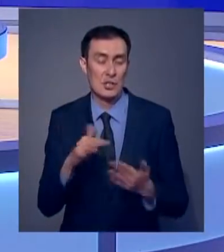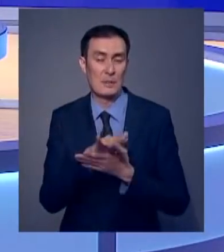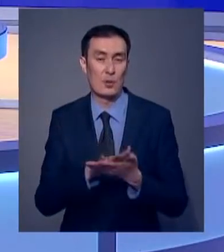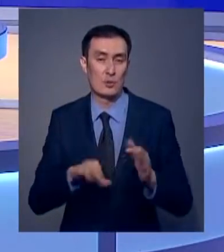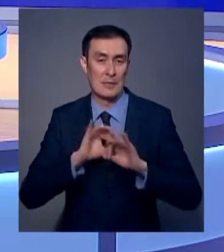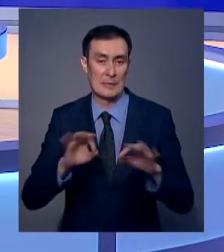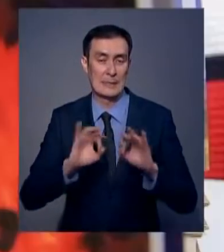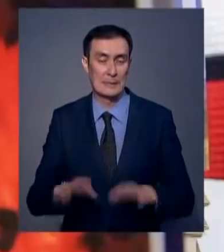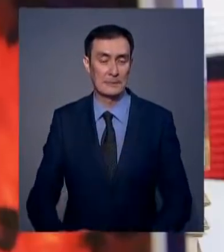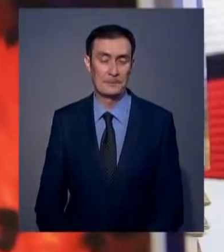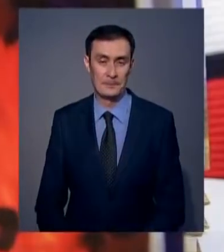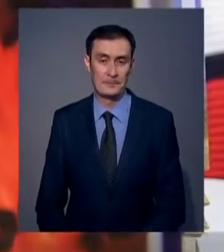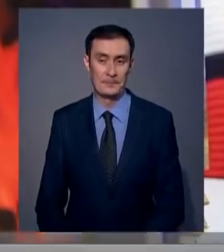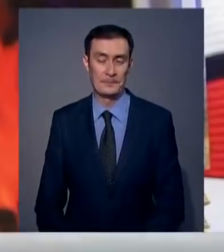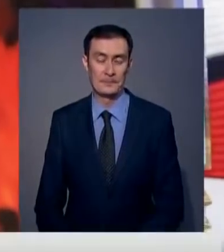продолжит.